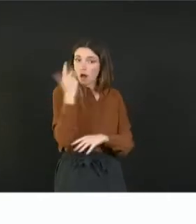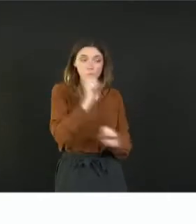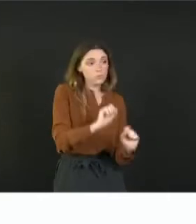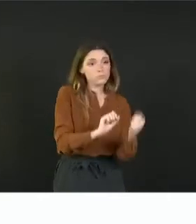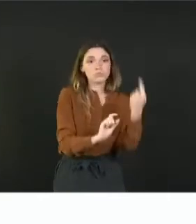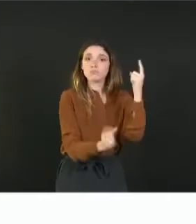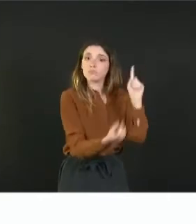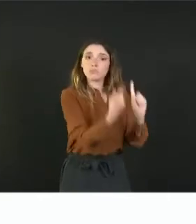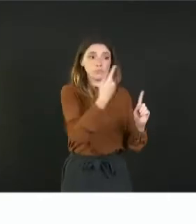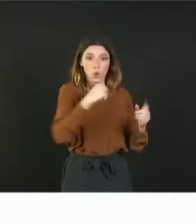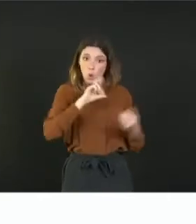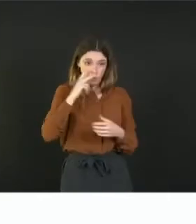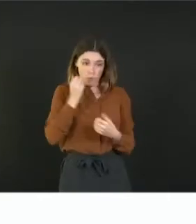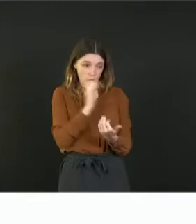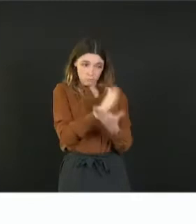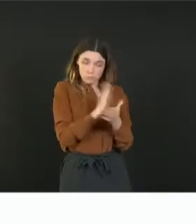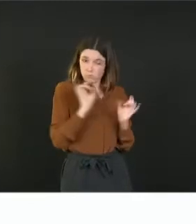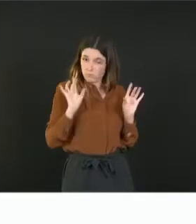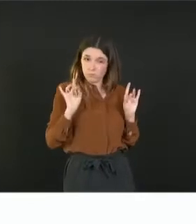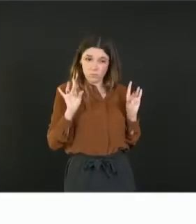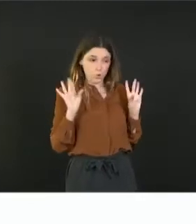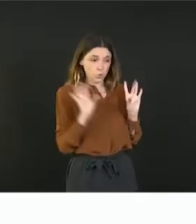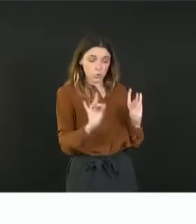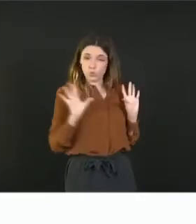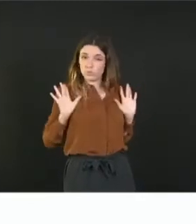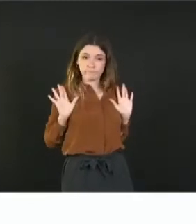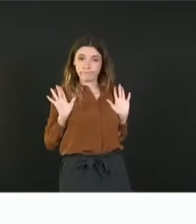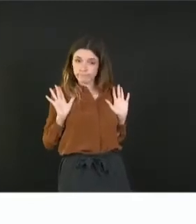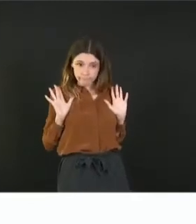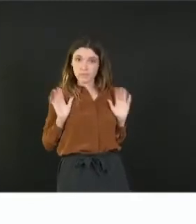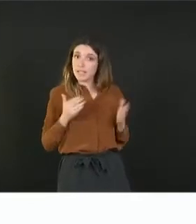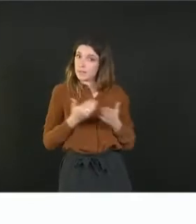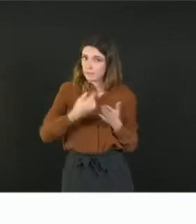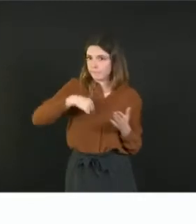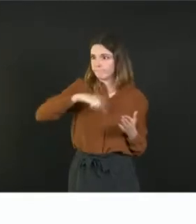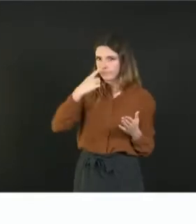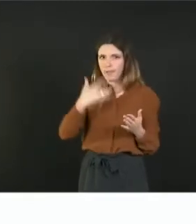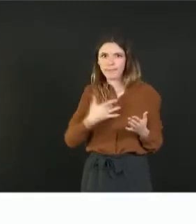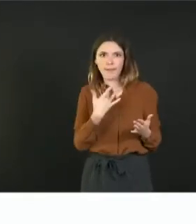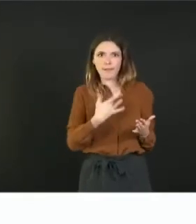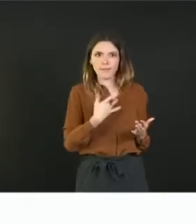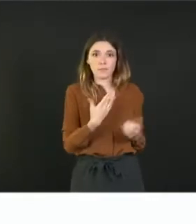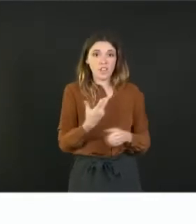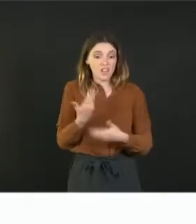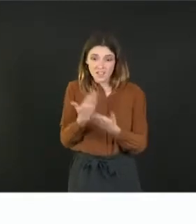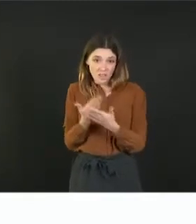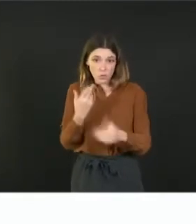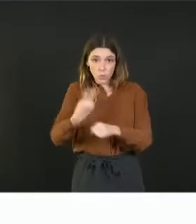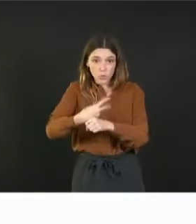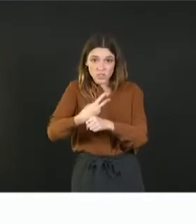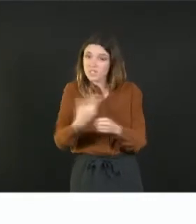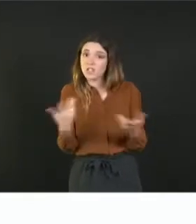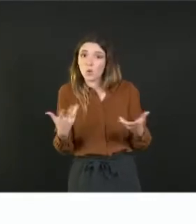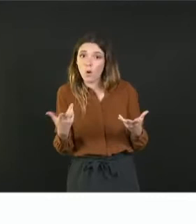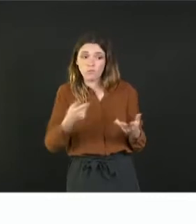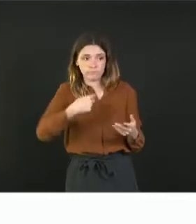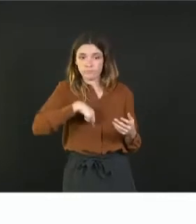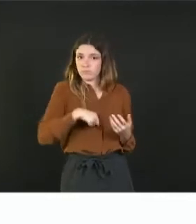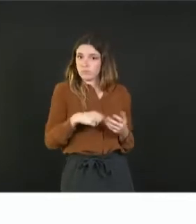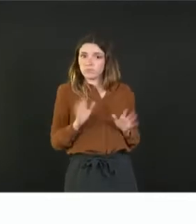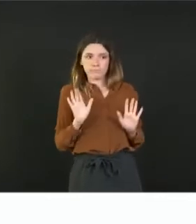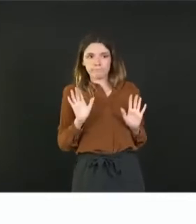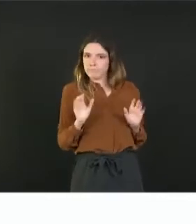qu'il y ait eu aucune intervention. Donc ça nous intéresse. Les outils qu'on a, c'est notre volonté. Donc nous qui sommes